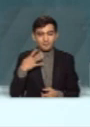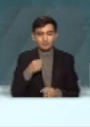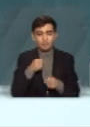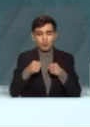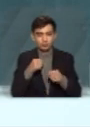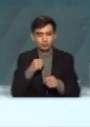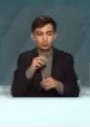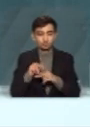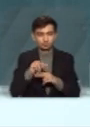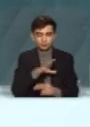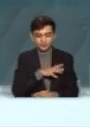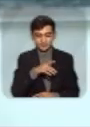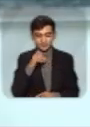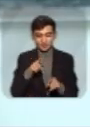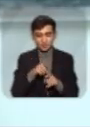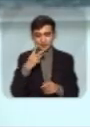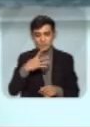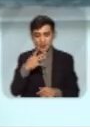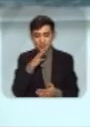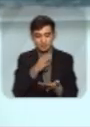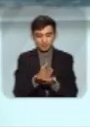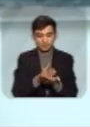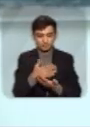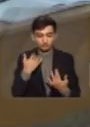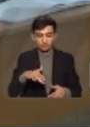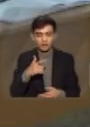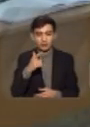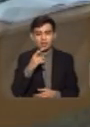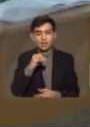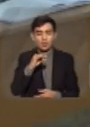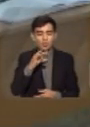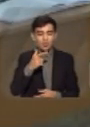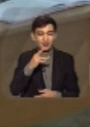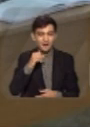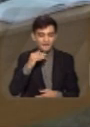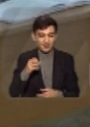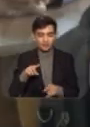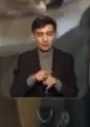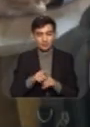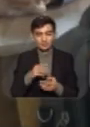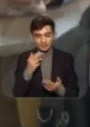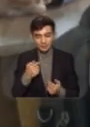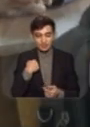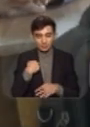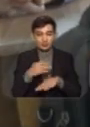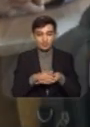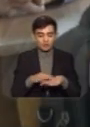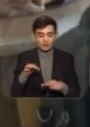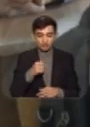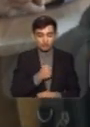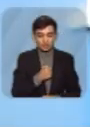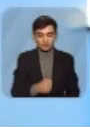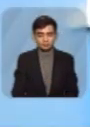учитель по географии с 22-летним педагогическим стажем Батыр Кушбаев признается, что дал волю эмоциям, о чем сегодня сильно